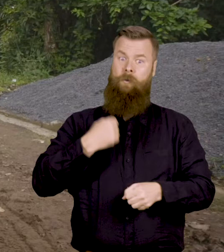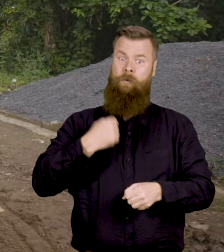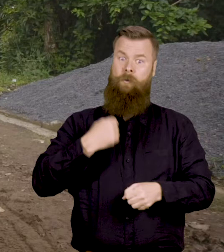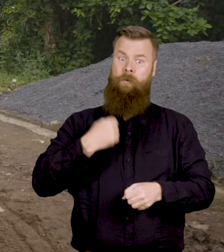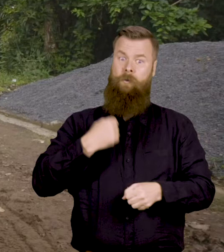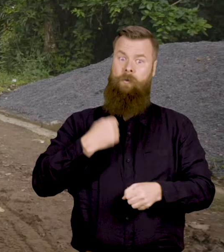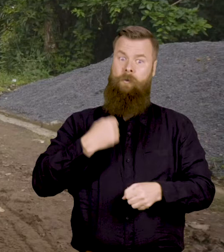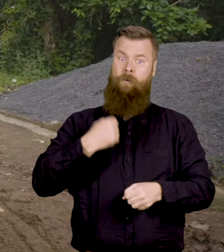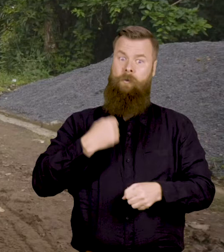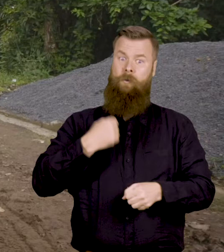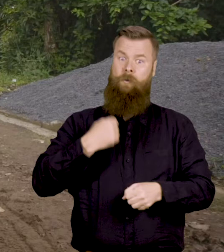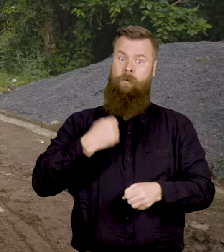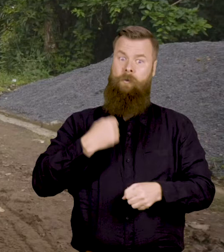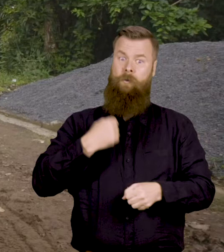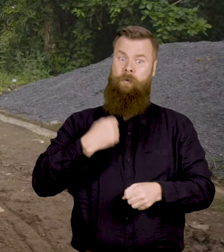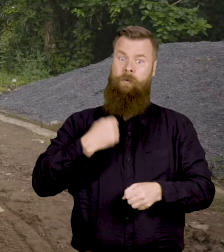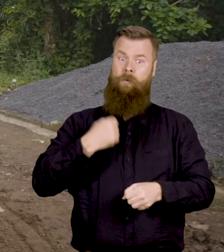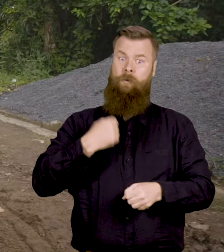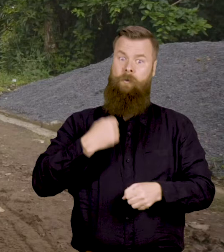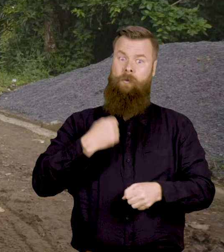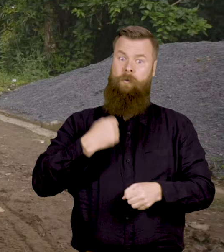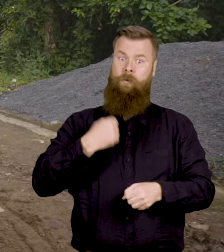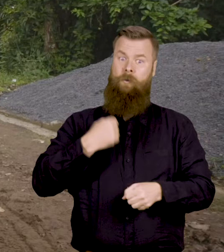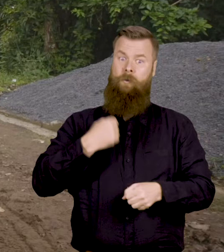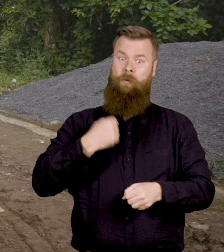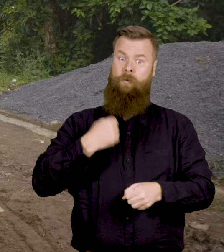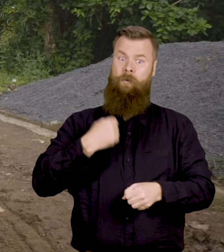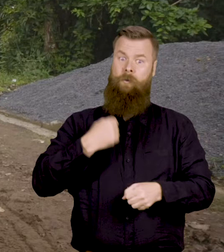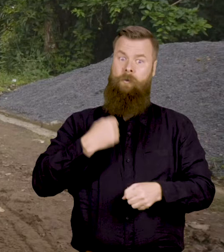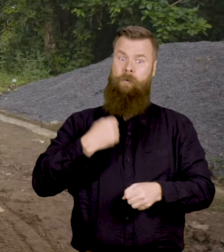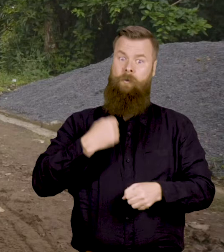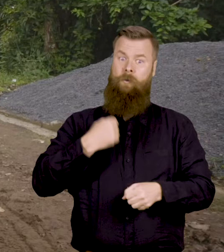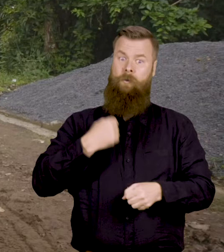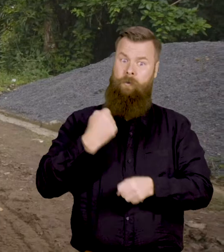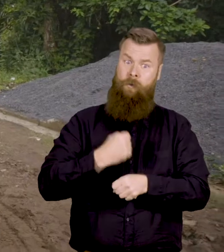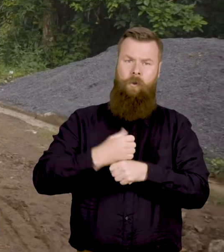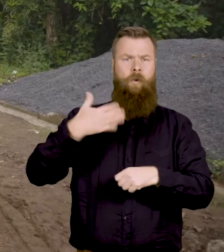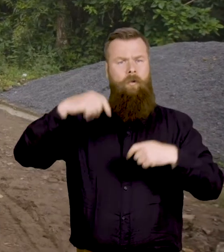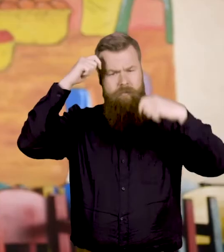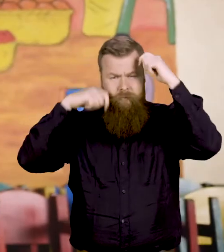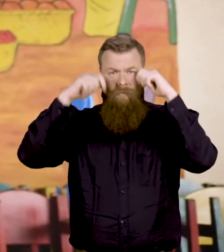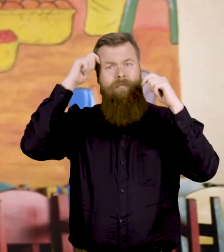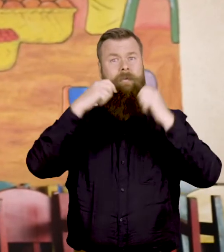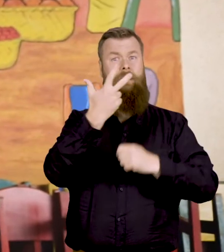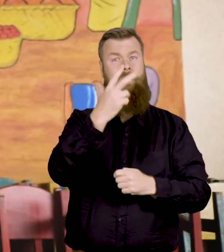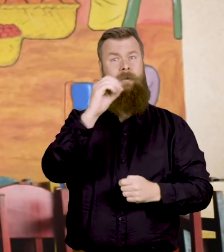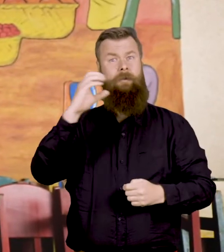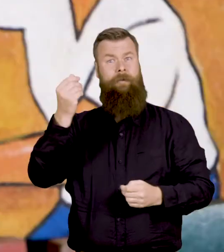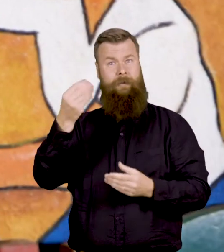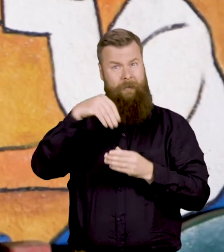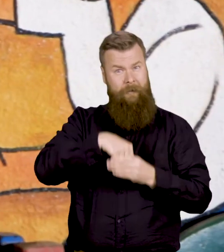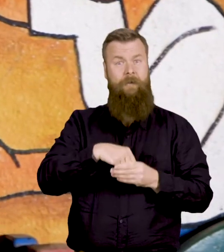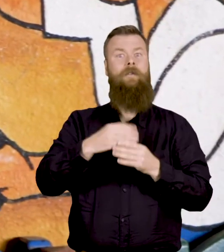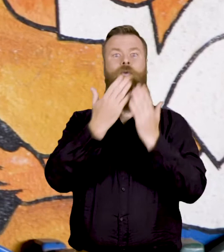de tôle bordent la route boueuse. Un montage des œuvres de Mauricio. Il me pète 300 cordobas pour faire